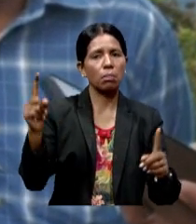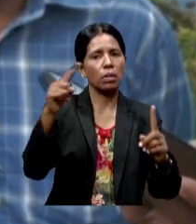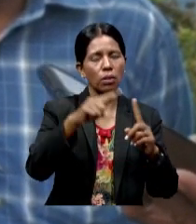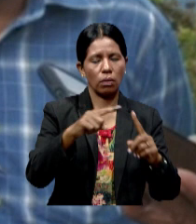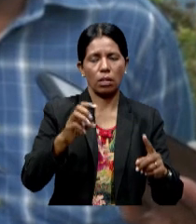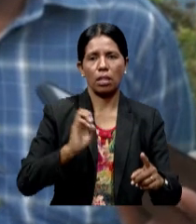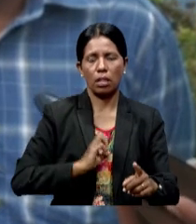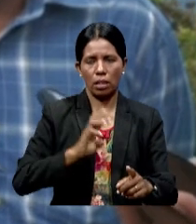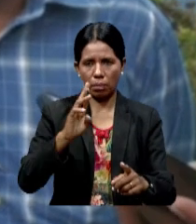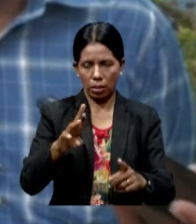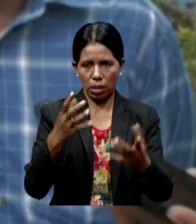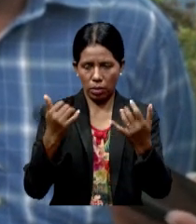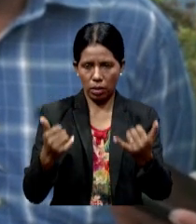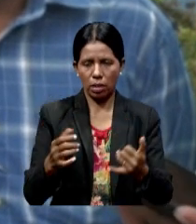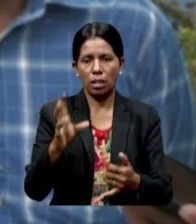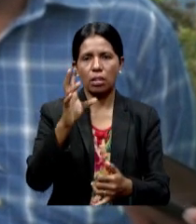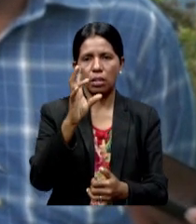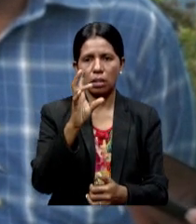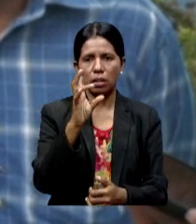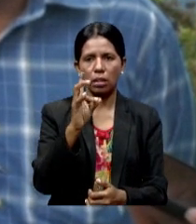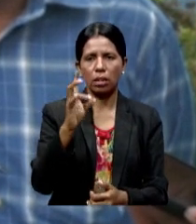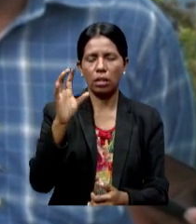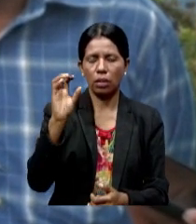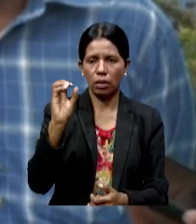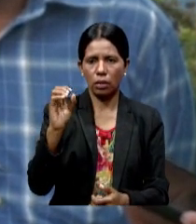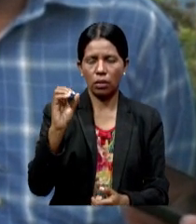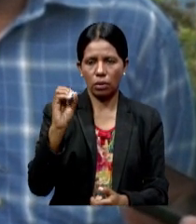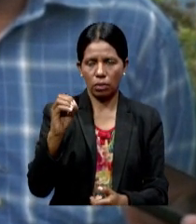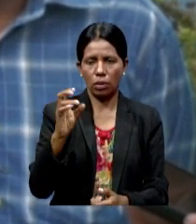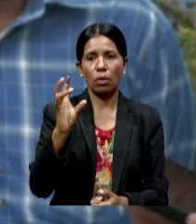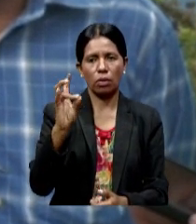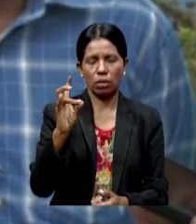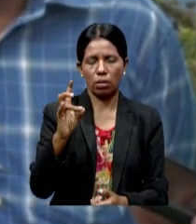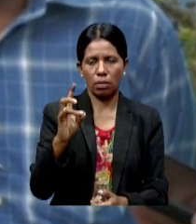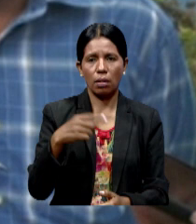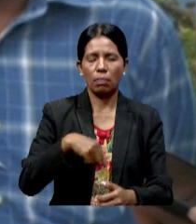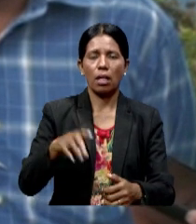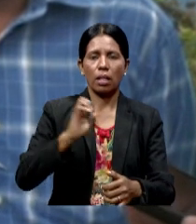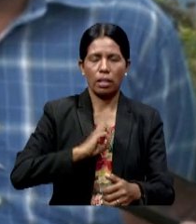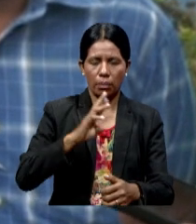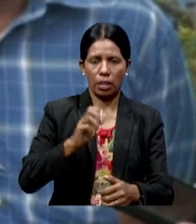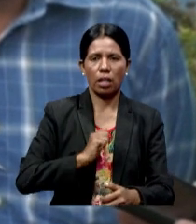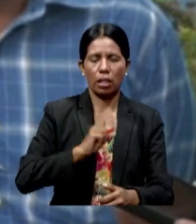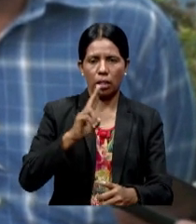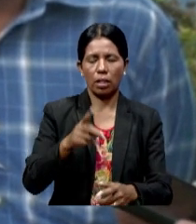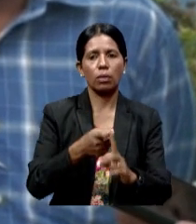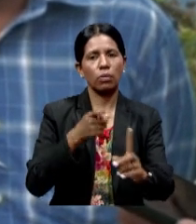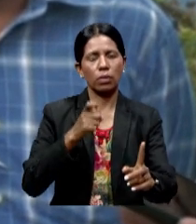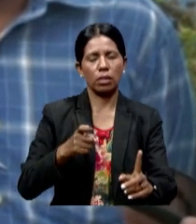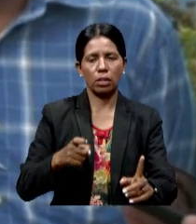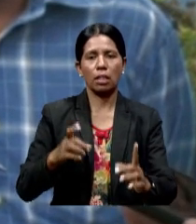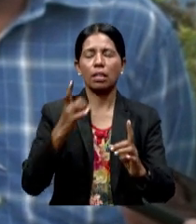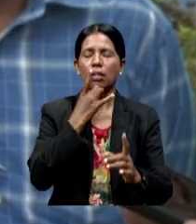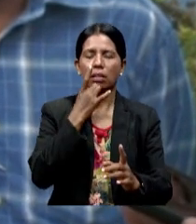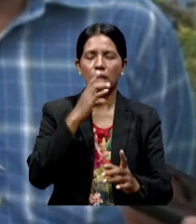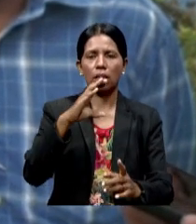raun, fider 7-8 nebe ba Ermera no ba Ailiu, ne mai husi subestasau kamea. Tambe ne